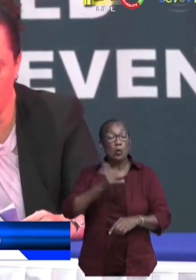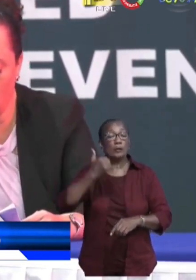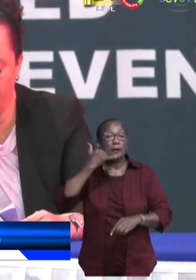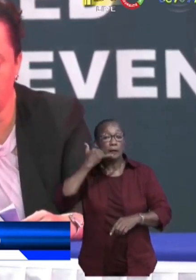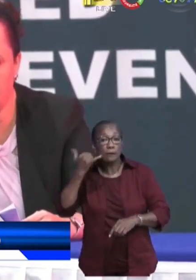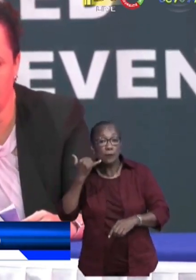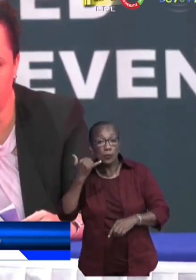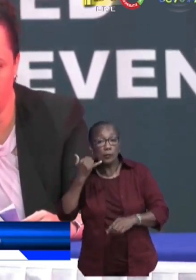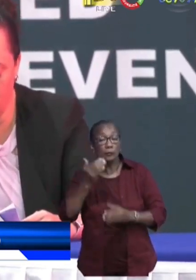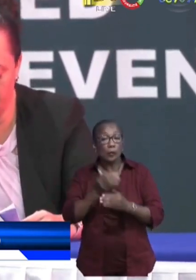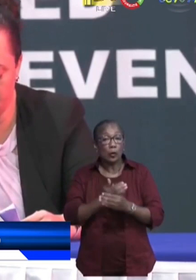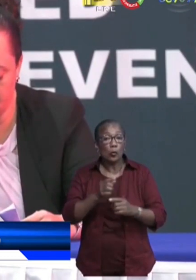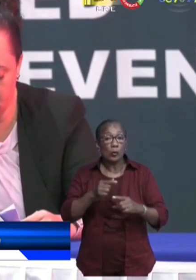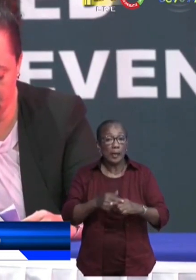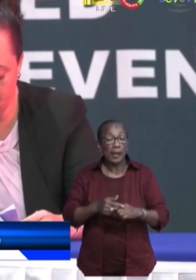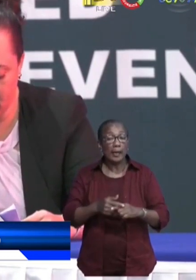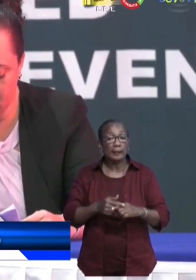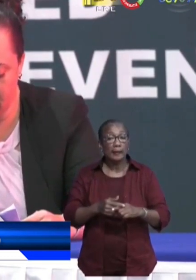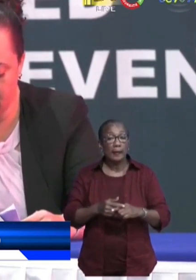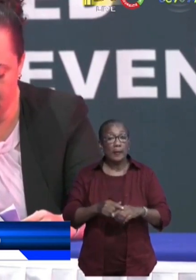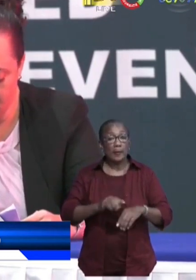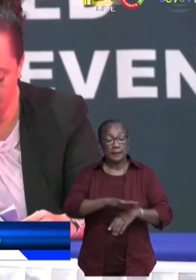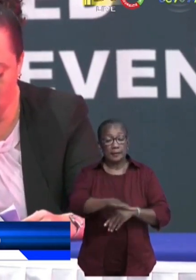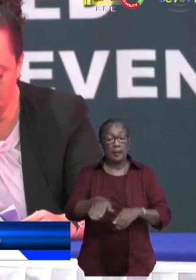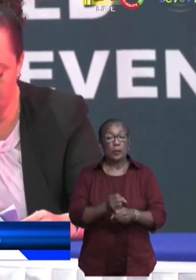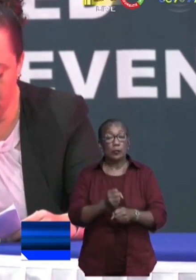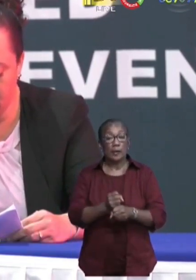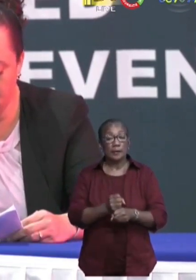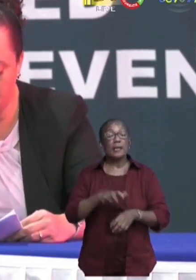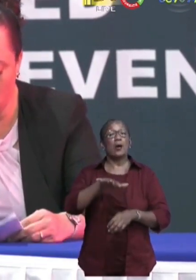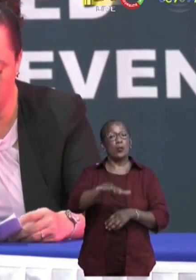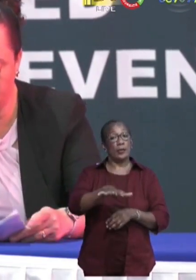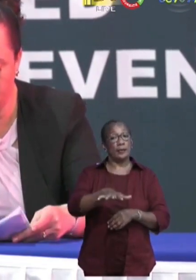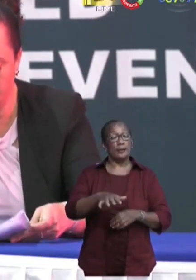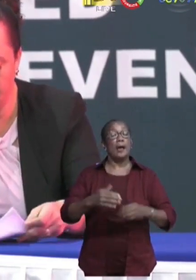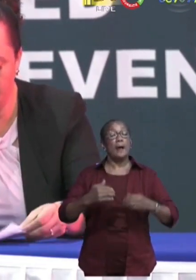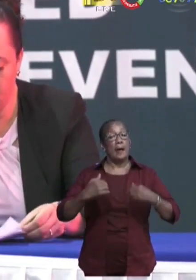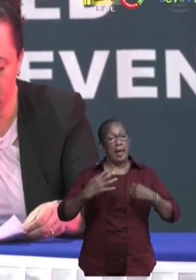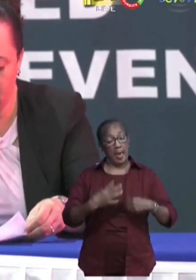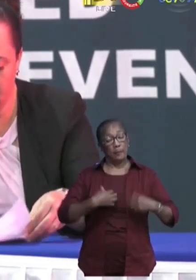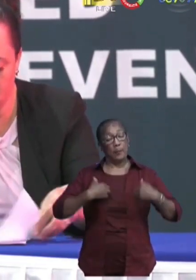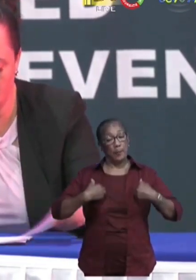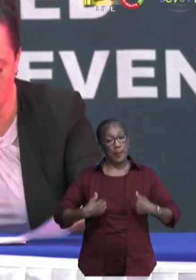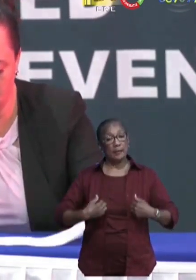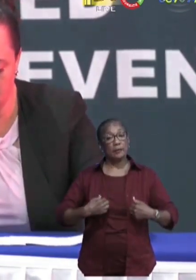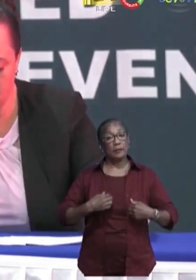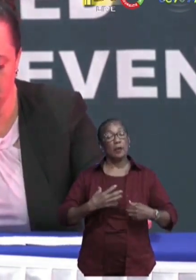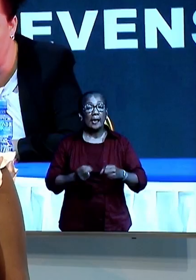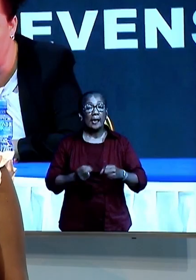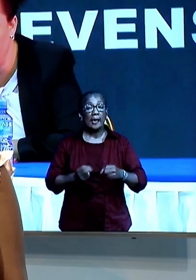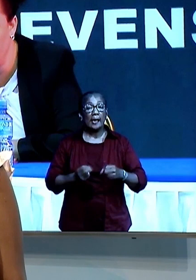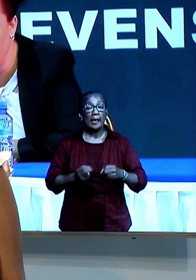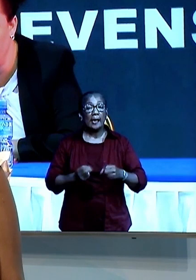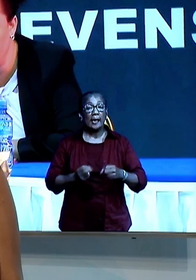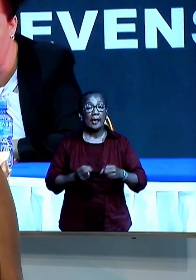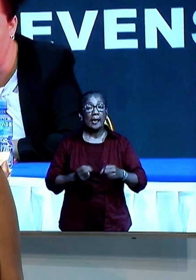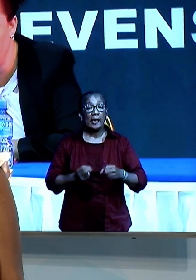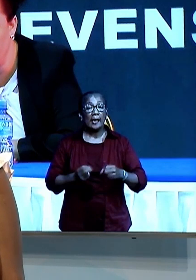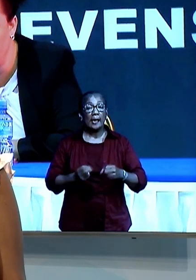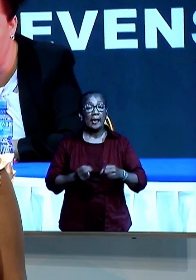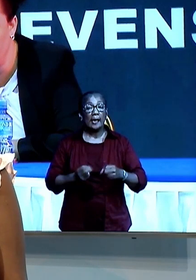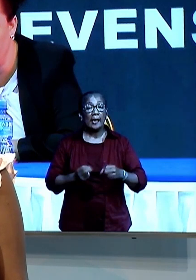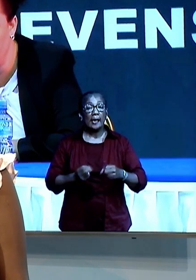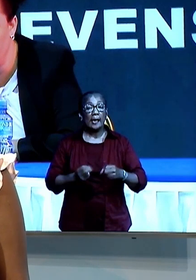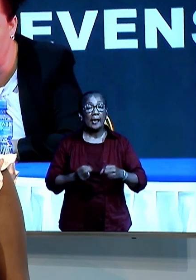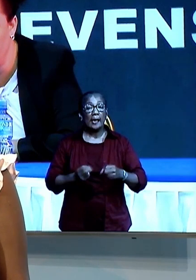een psycholoog en maatschappelijk werkster beschikbaar zijn, mochten de mensen behoefte hebben aan zulks. Jesrun zegt